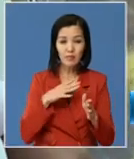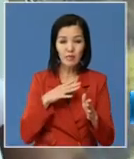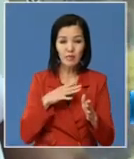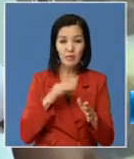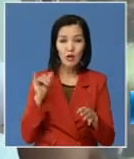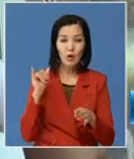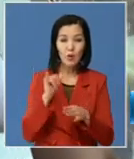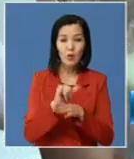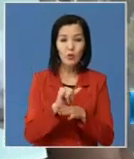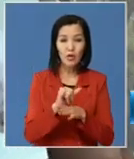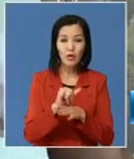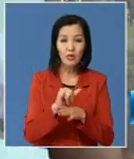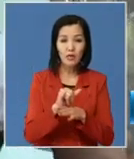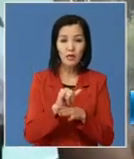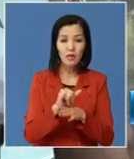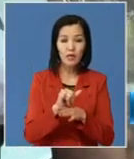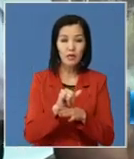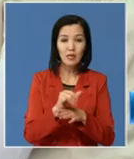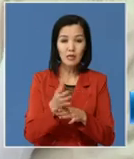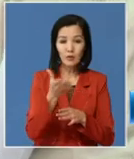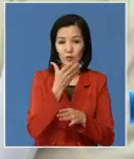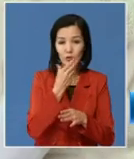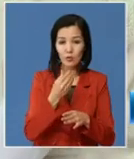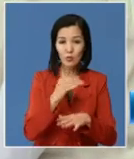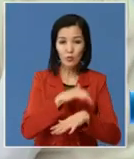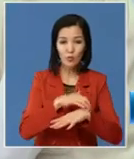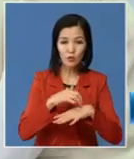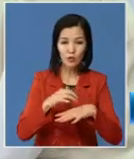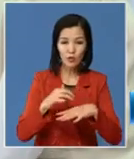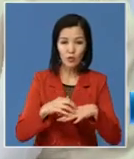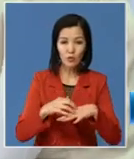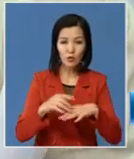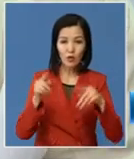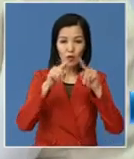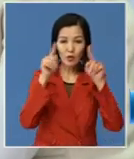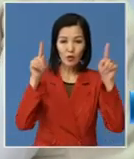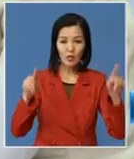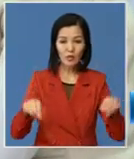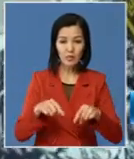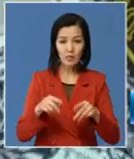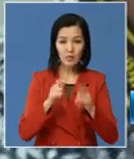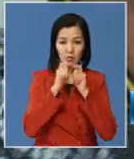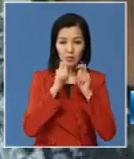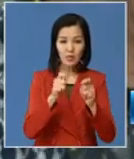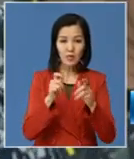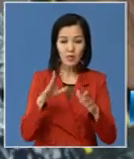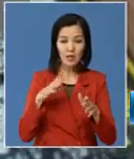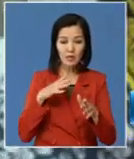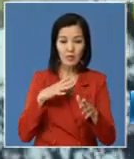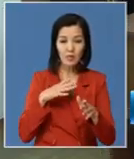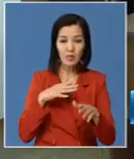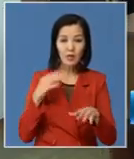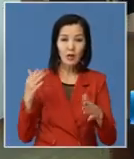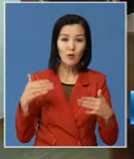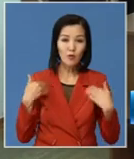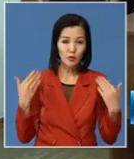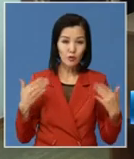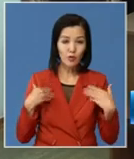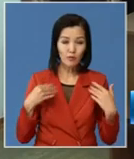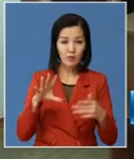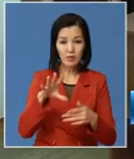Тамшыбұлақ Аткинсон деп есім беріпті. Кейін ол жоғары білімді азамат болып, Гавай аралдарында дәулетті тірлік кешіпті. Осыдан бірер жыл